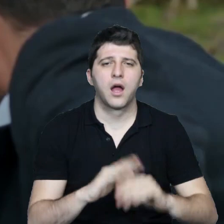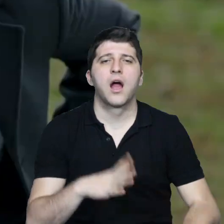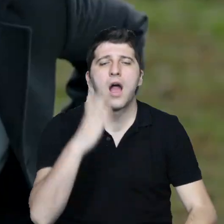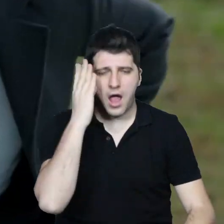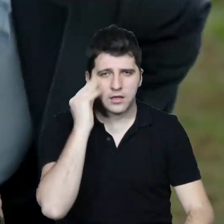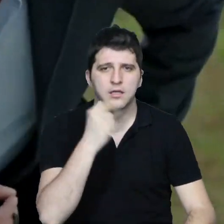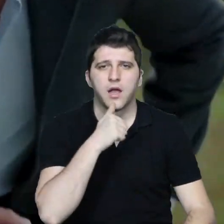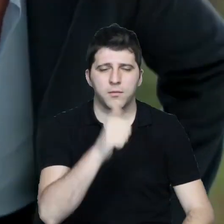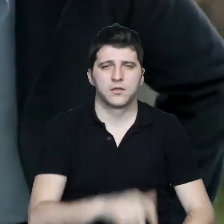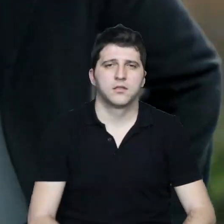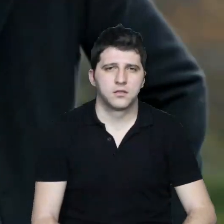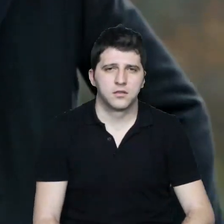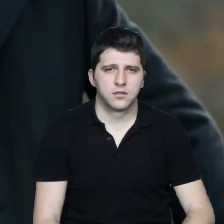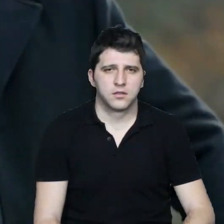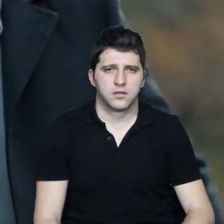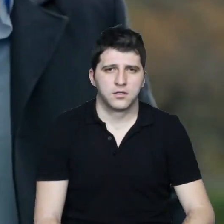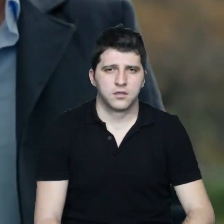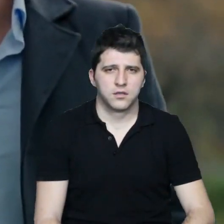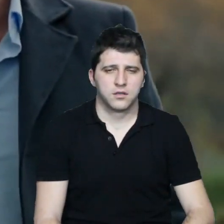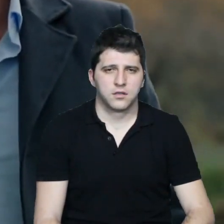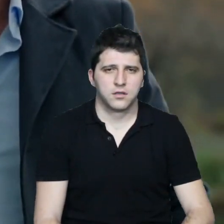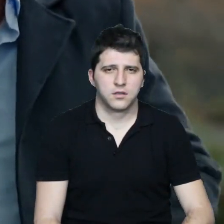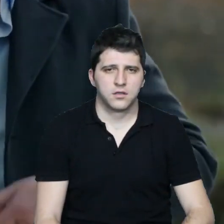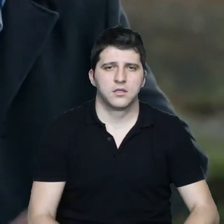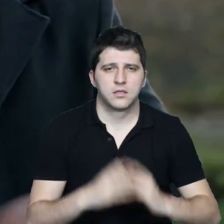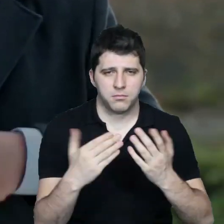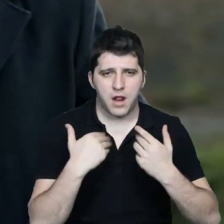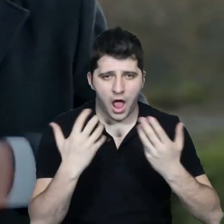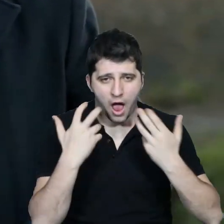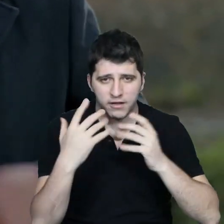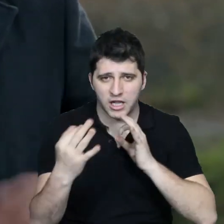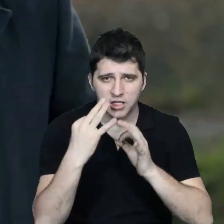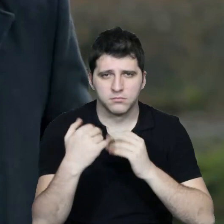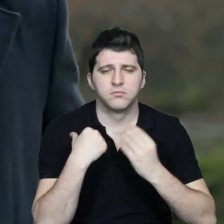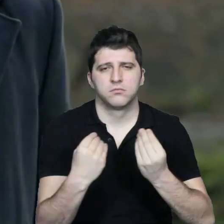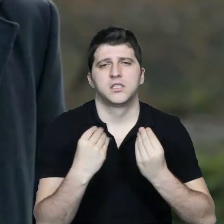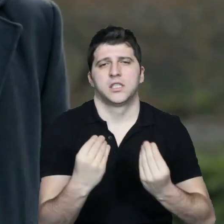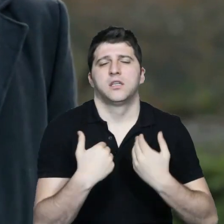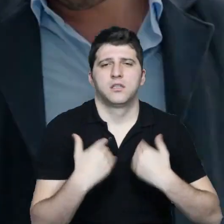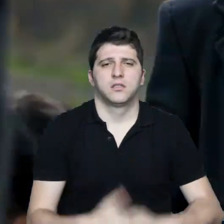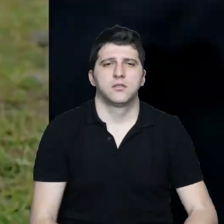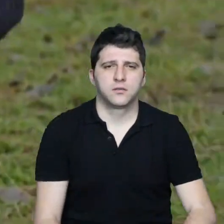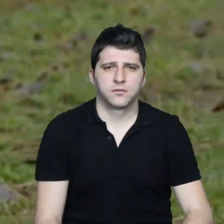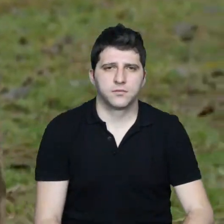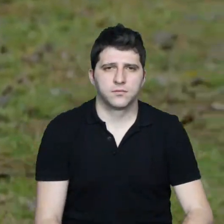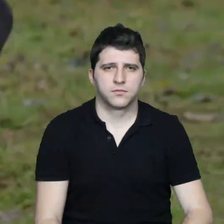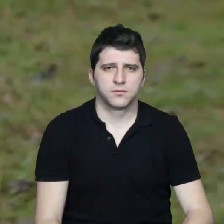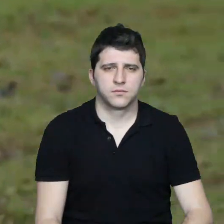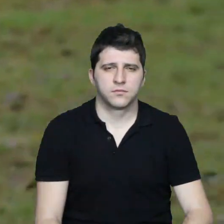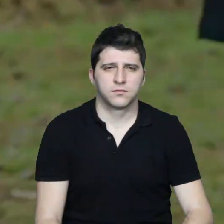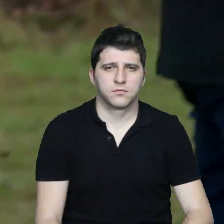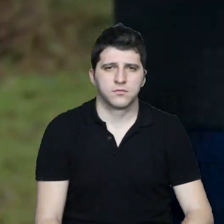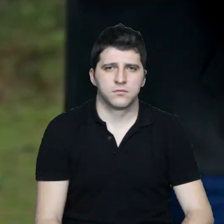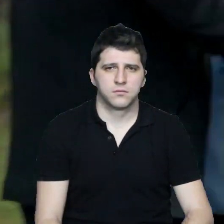Abi anladı. Oral herhalde yani pozlarıyla kasılarak baktı. Tabii oğlum, benim hayvanlarla iletişimim çok kuvvetlidir. Bir süre